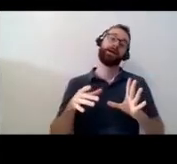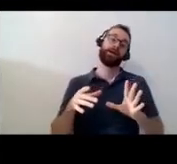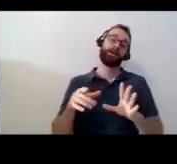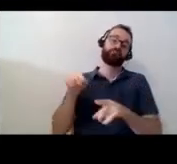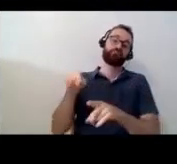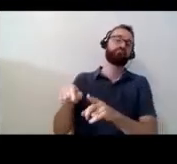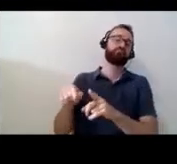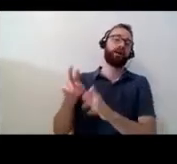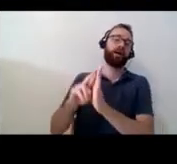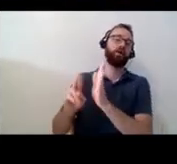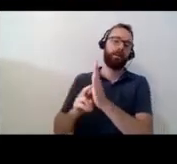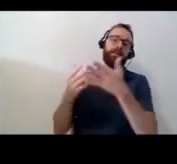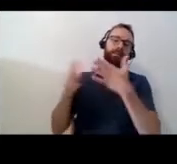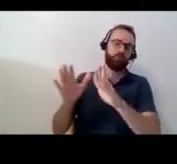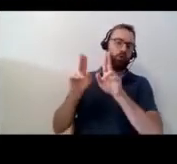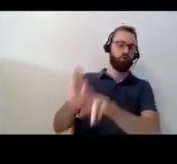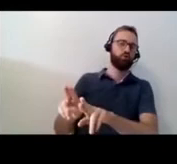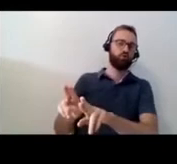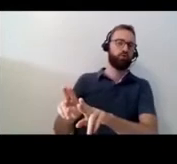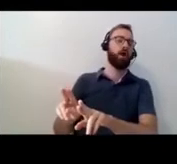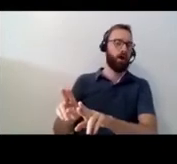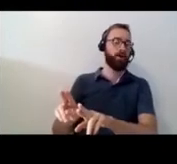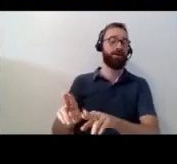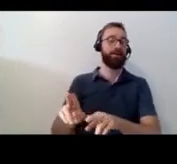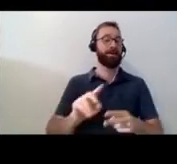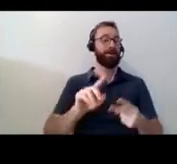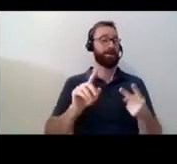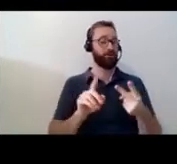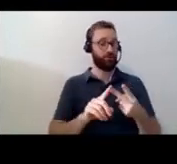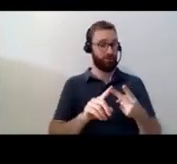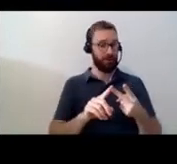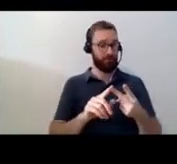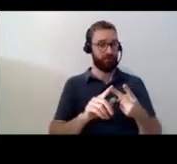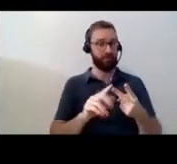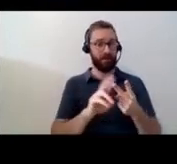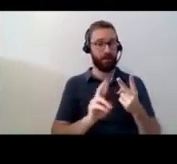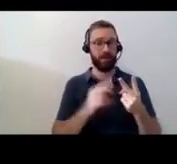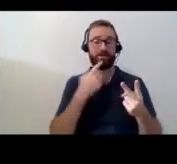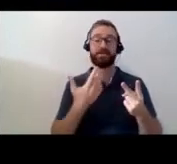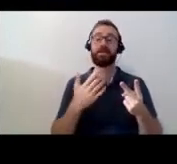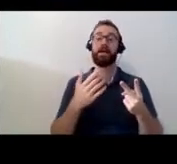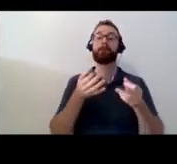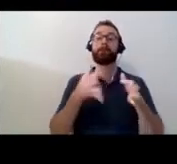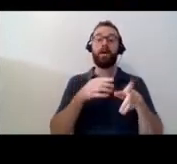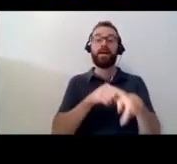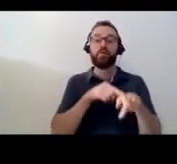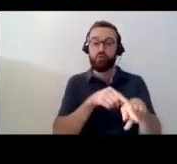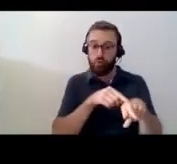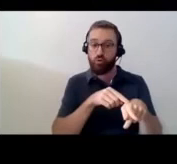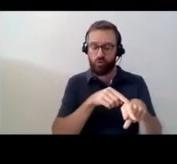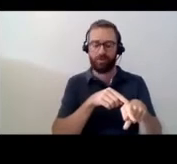généralement reconnues. Le deuxième alinéa vient même spécifier que quand on parle d'activité d'agriculture, on veut